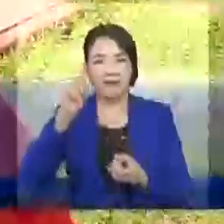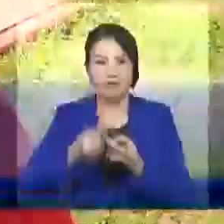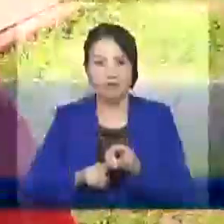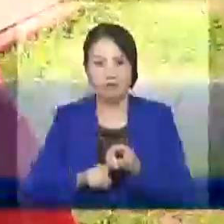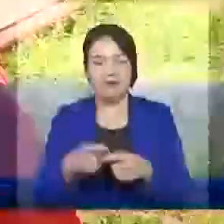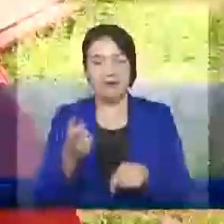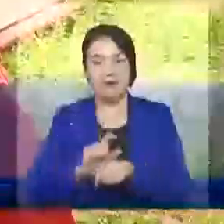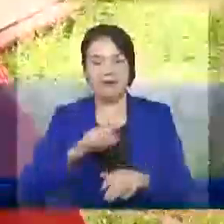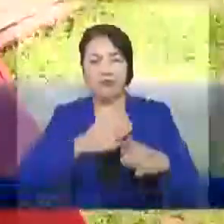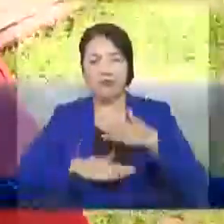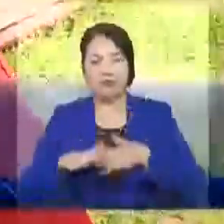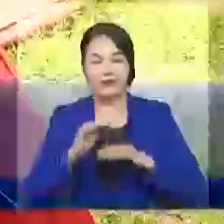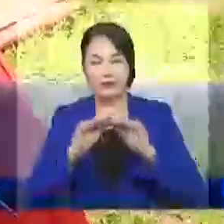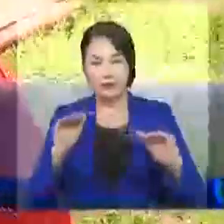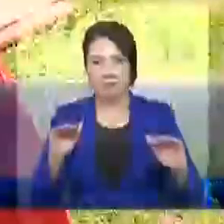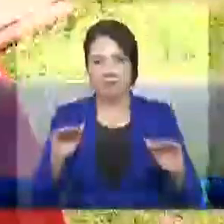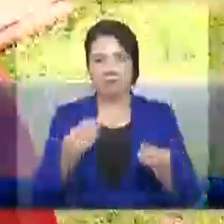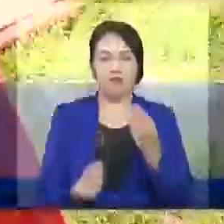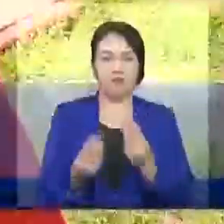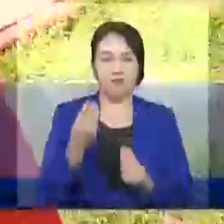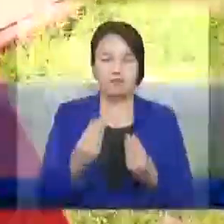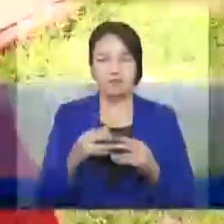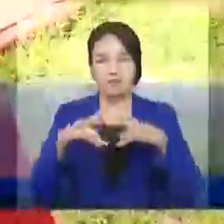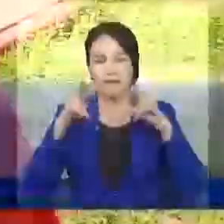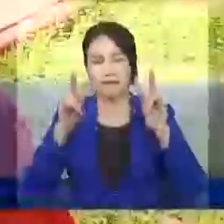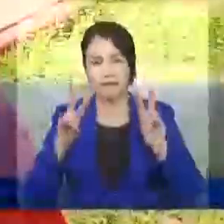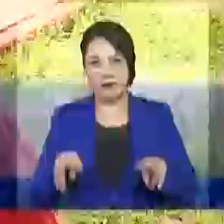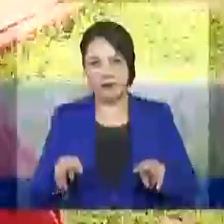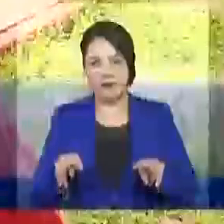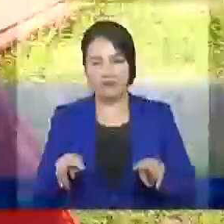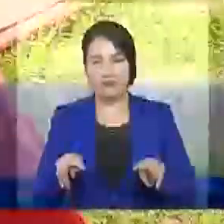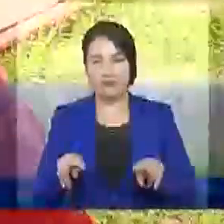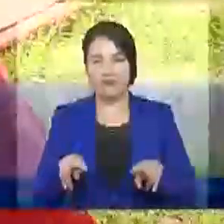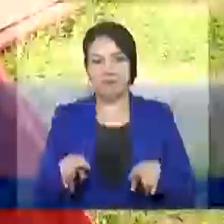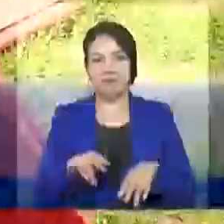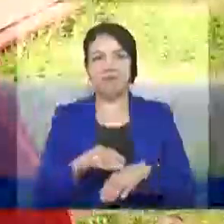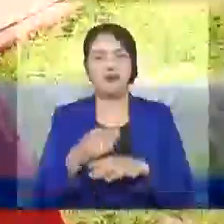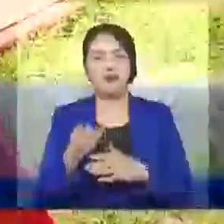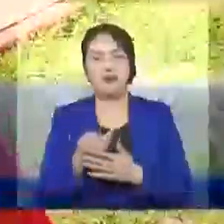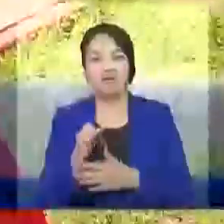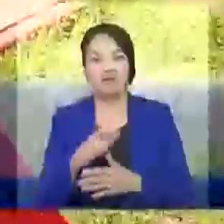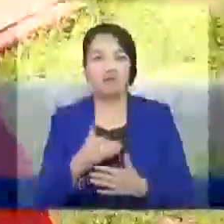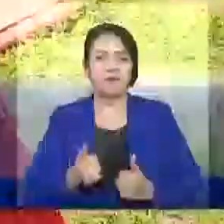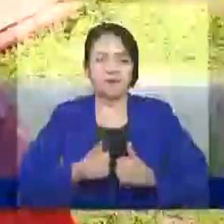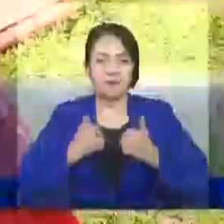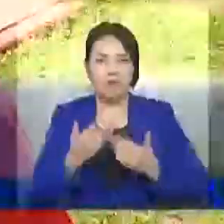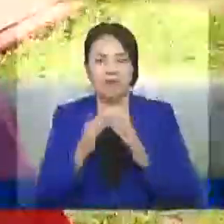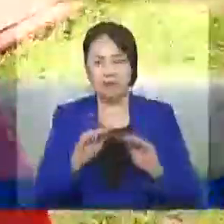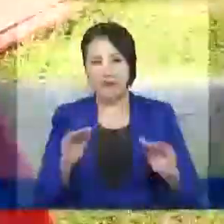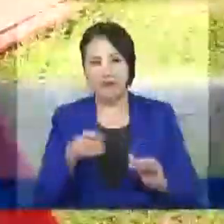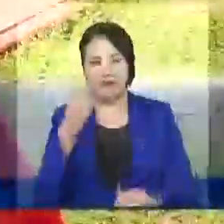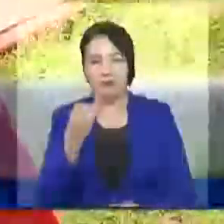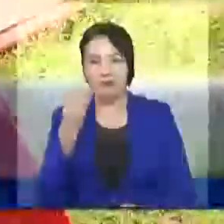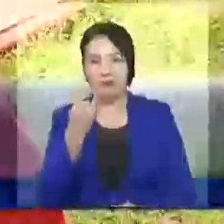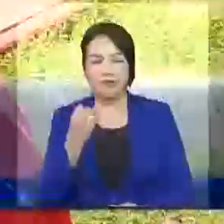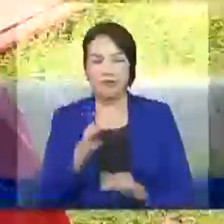мен өте қуаныштым бүгін балдардың осындай ойнап, осы лагерьде осындай абсолютті чемпион, балдарды ынталандыру бір жағынан қызық.